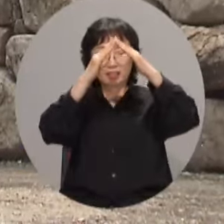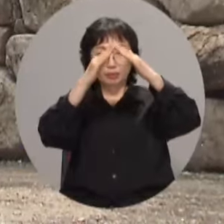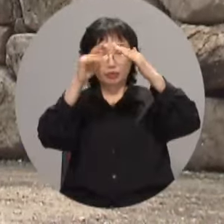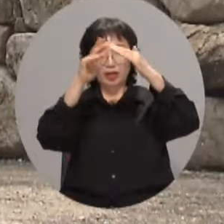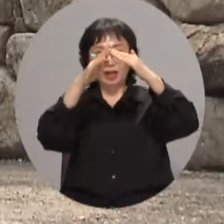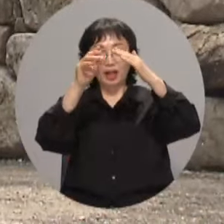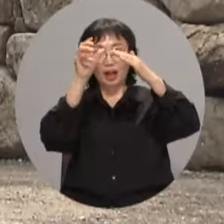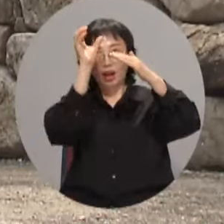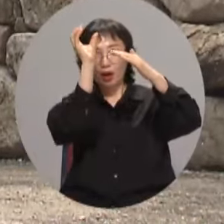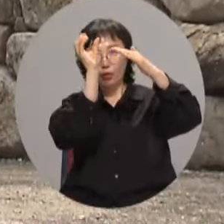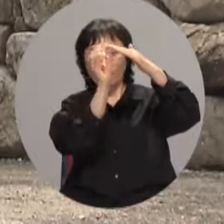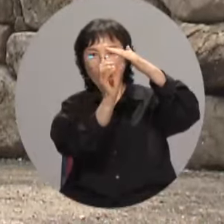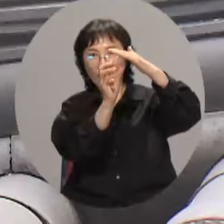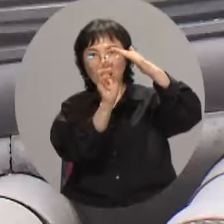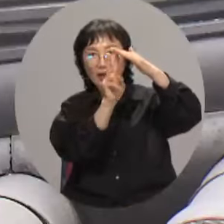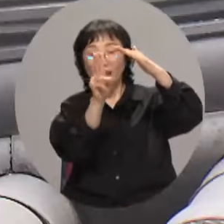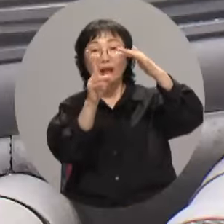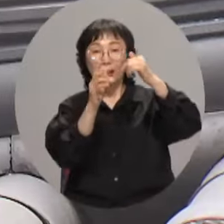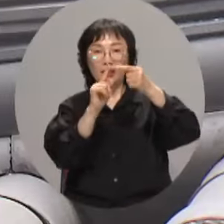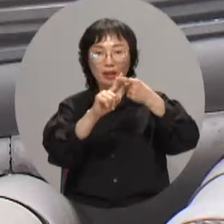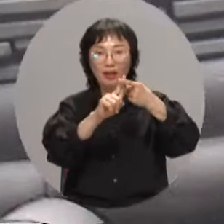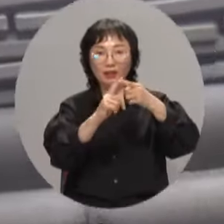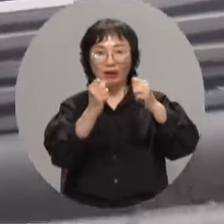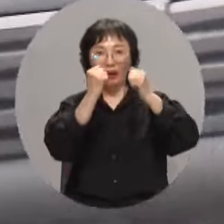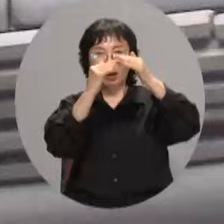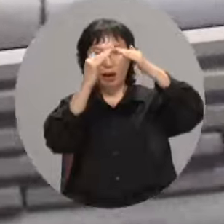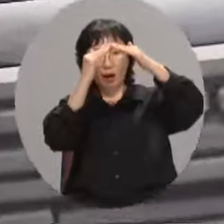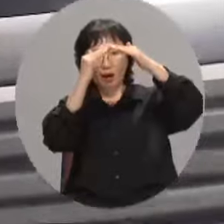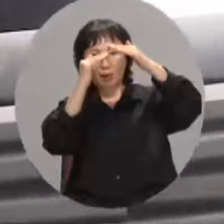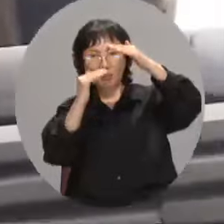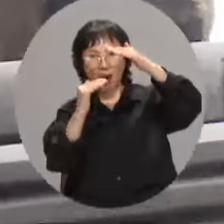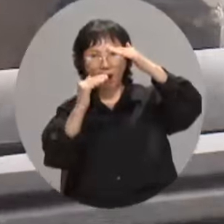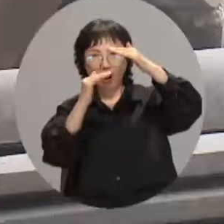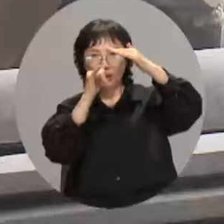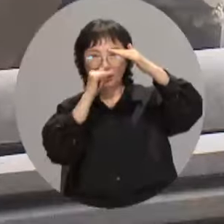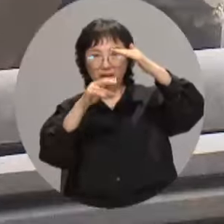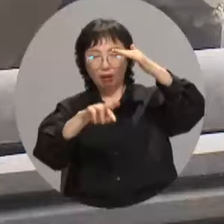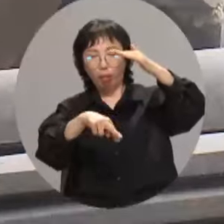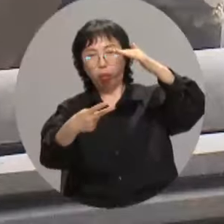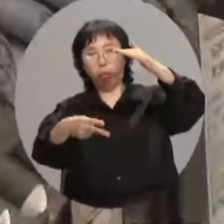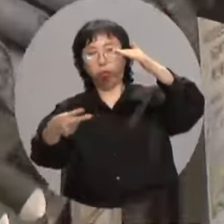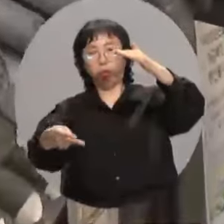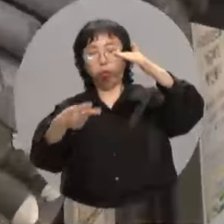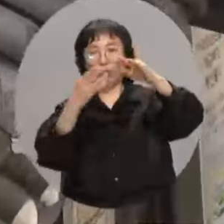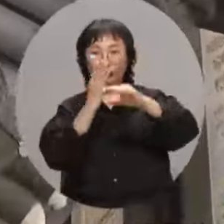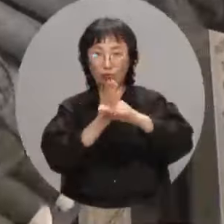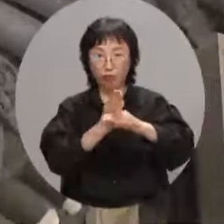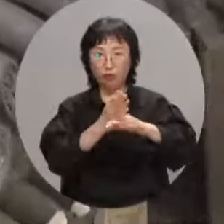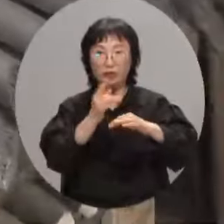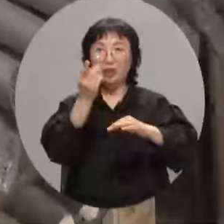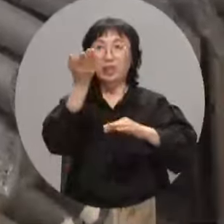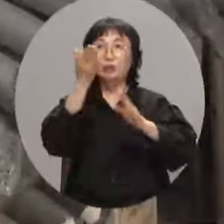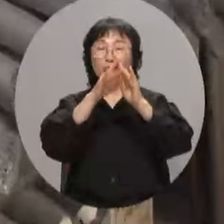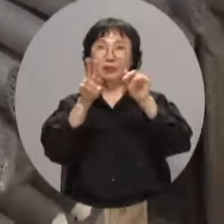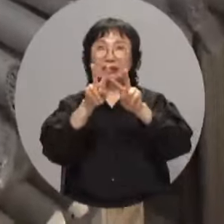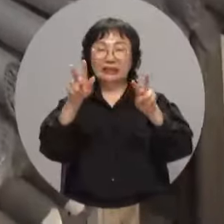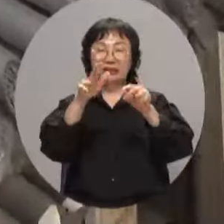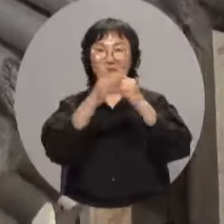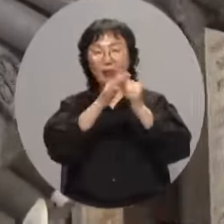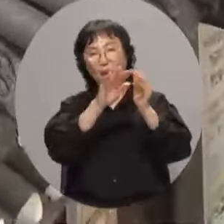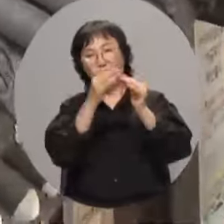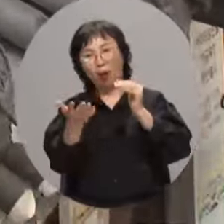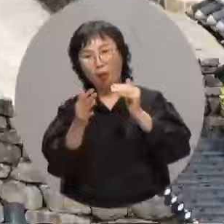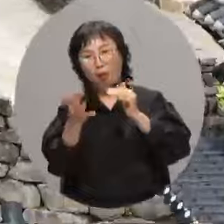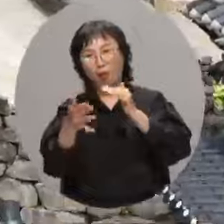석갈의 사이사이를 메우는 앙토도 힘없이 떨어져 나가 바닥에 뒹굴고 있습니다. 예, 이 부분도 지진 때문에 떨어져